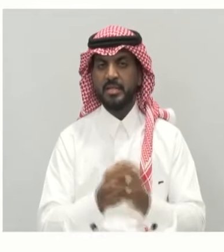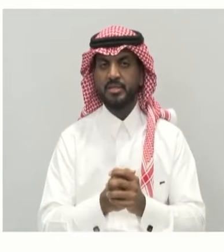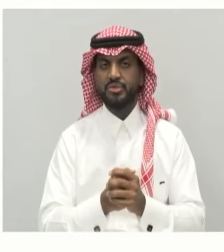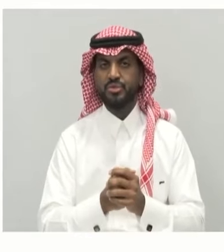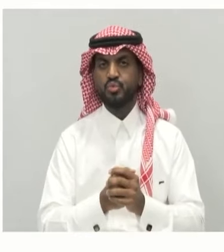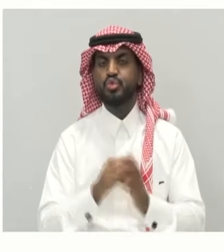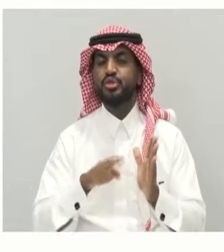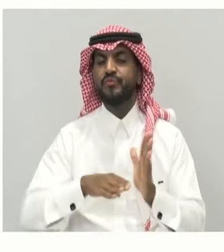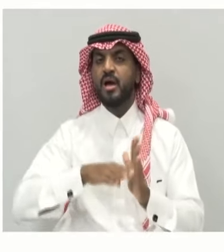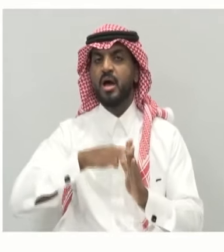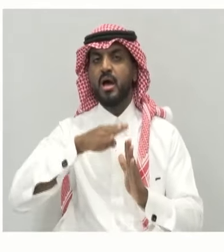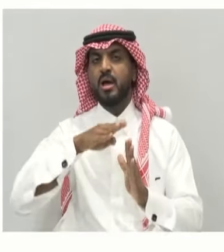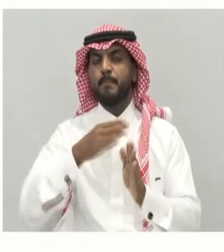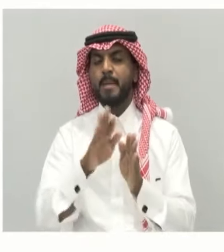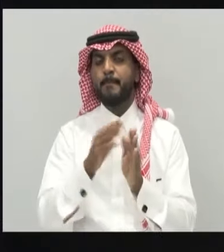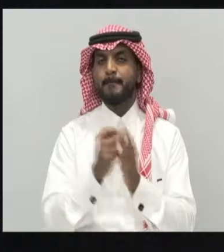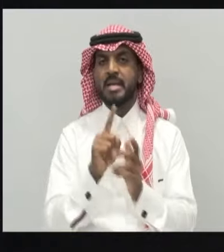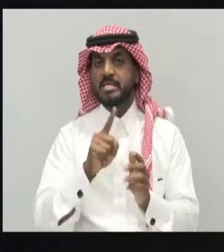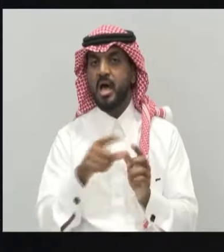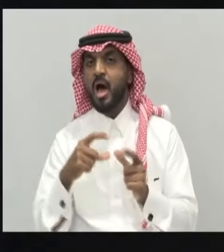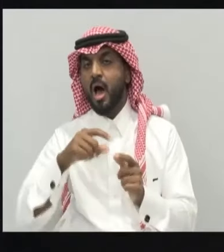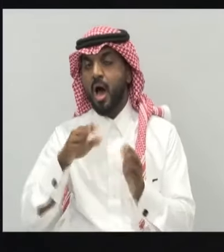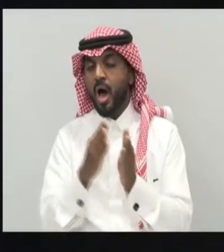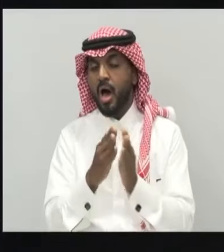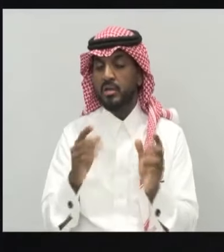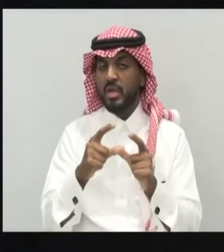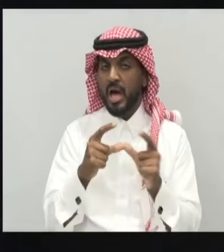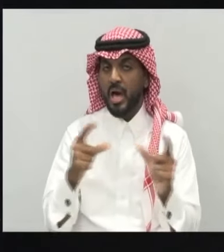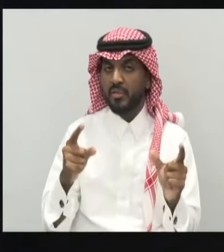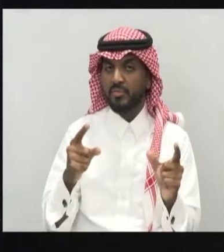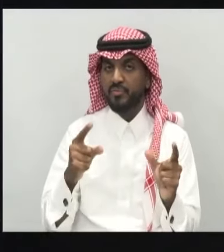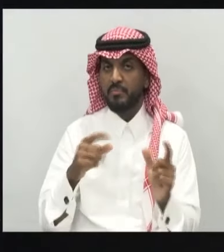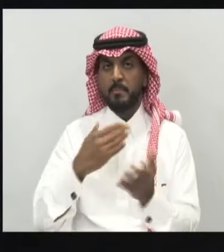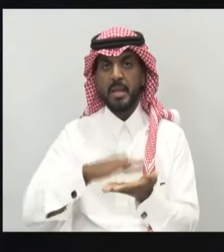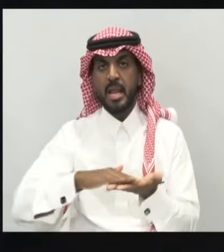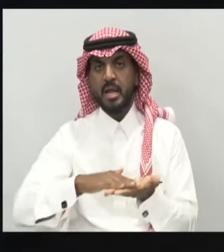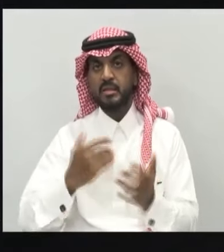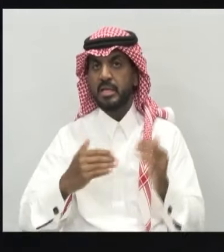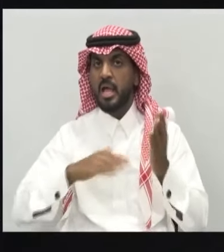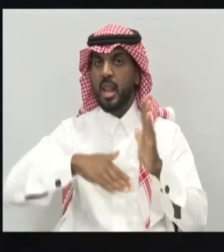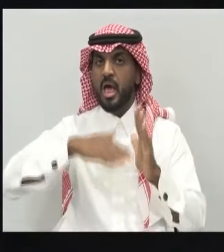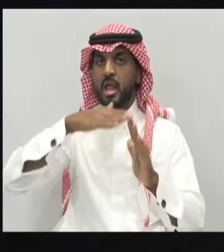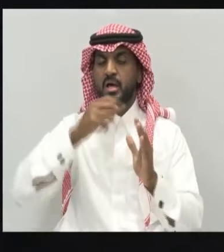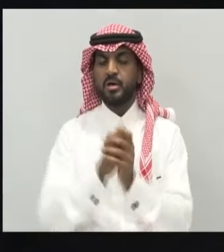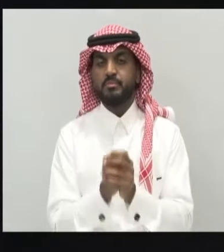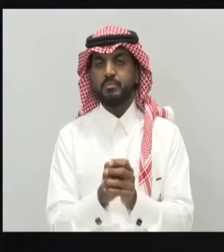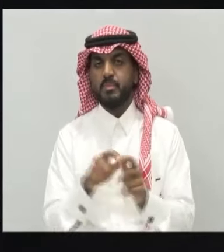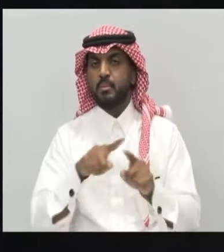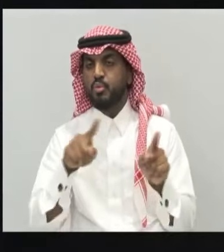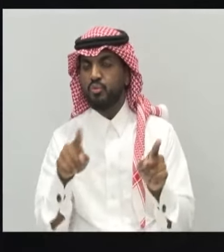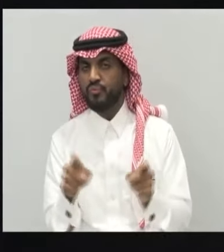ارتفاع الباب ليس عرض الباب بل ارتفاعه بارك الله فيكم من الارض الى الاعلى باب غرفه